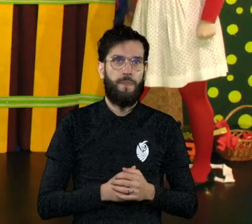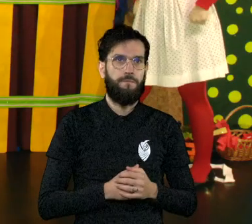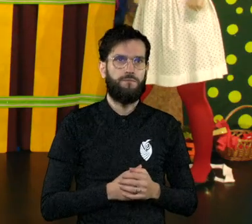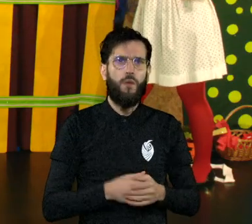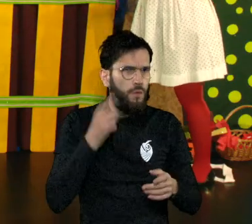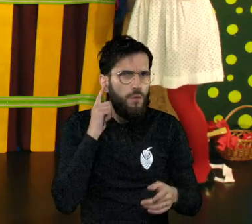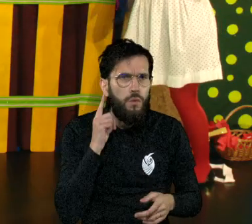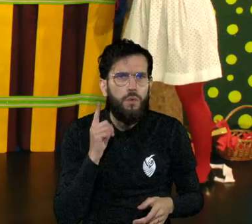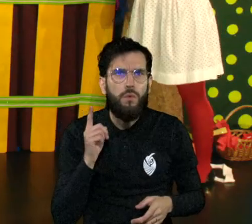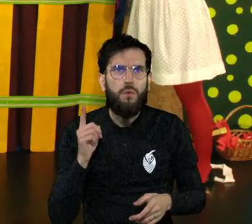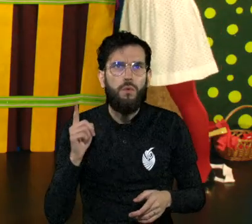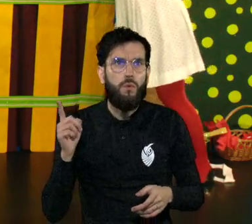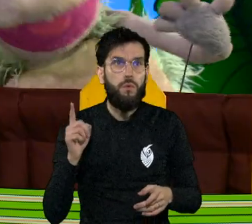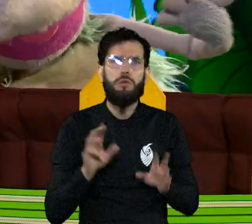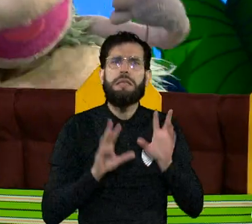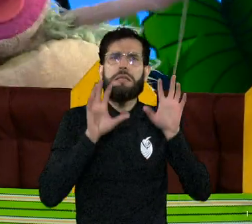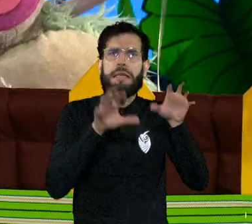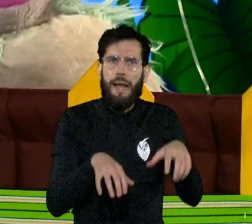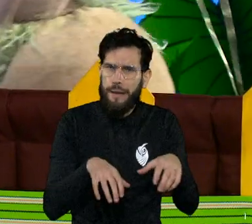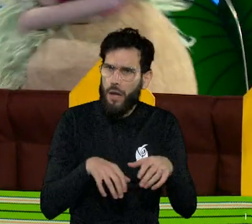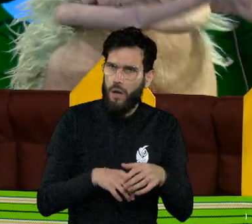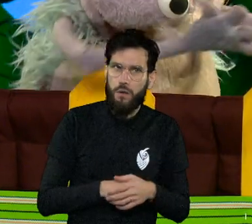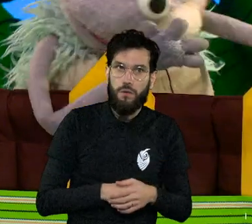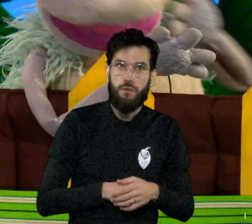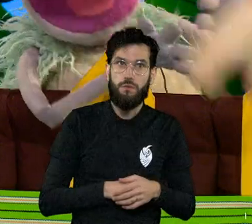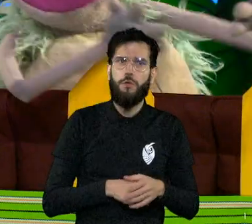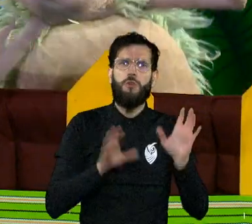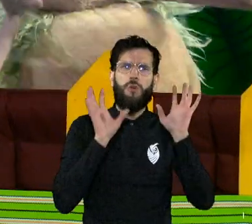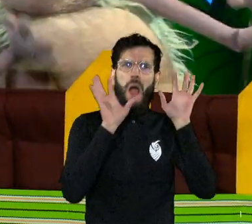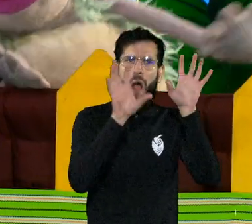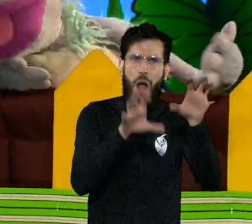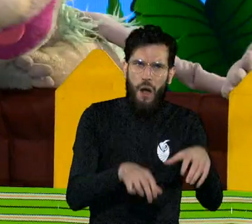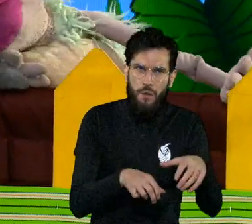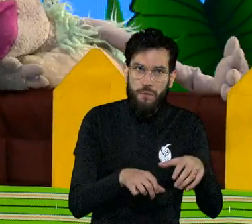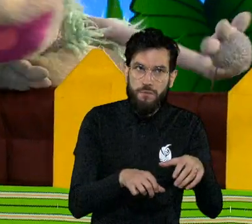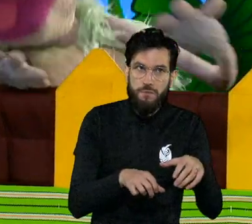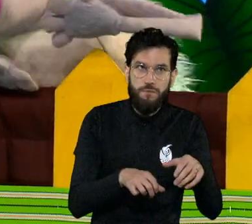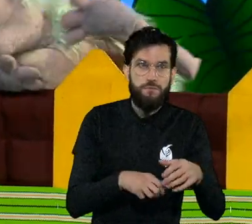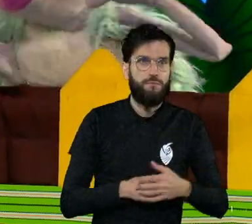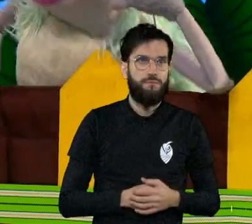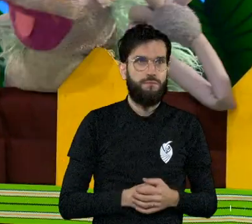Roar! Ahoj, tiger! Roar!